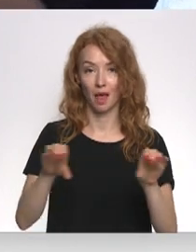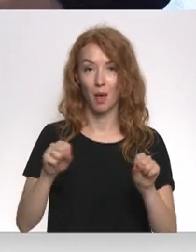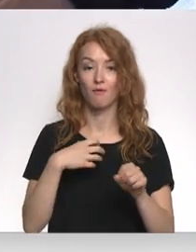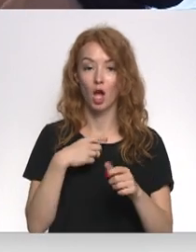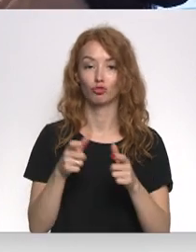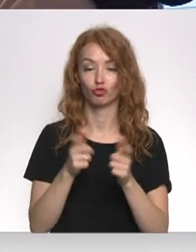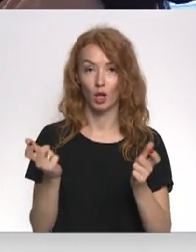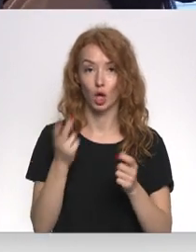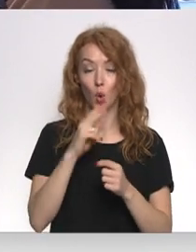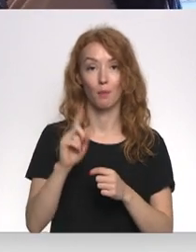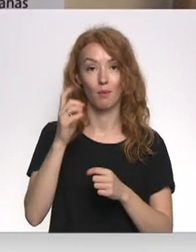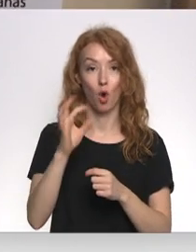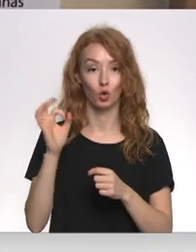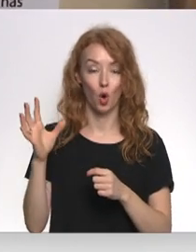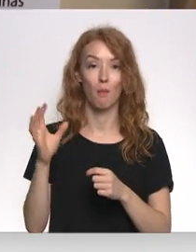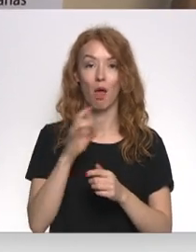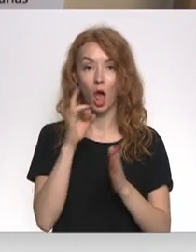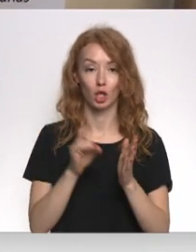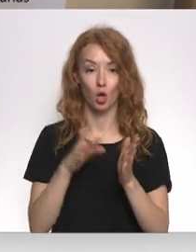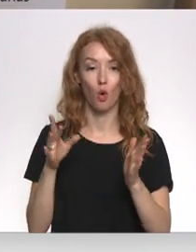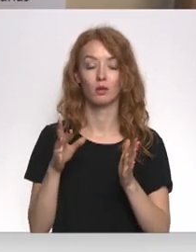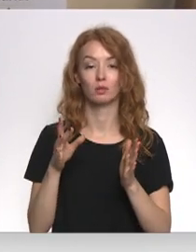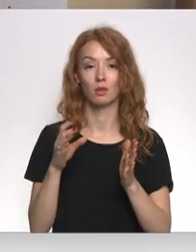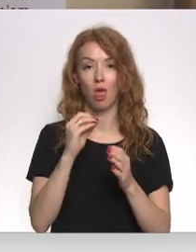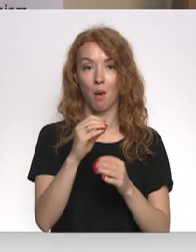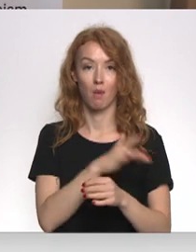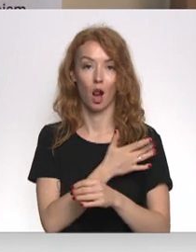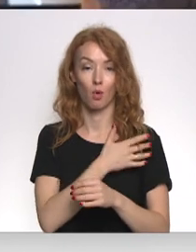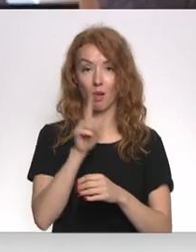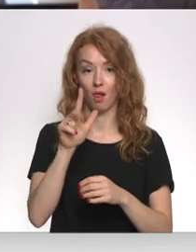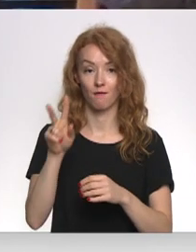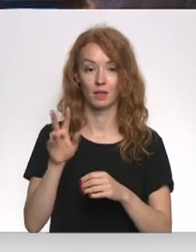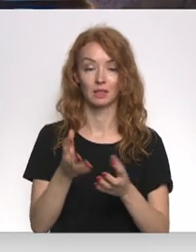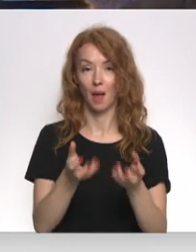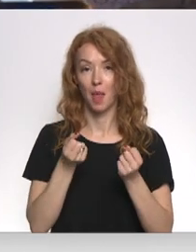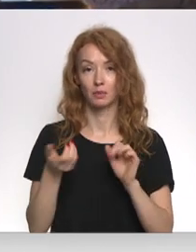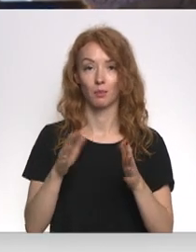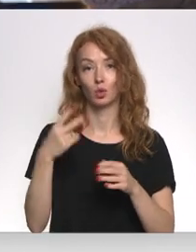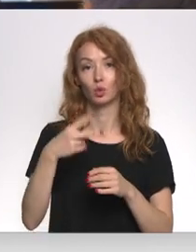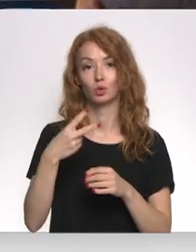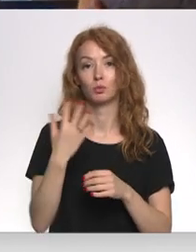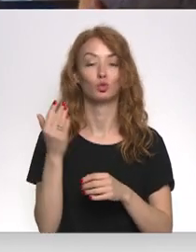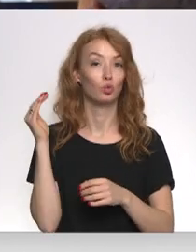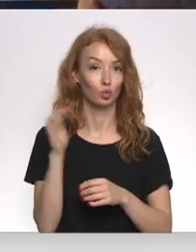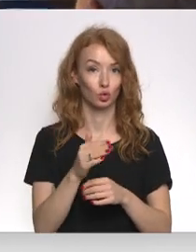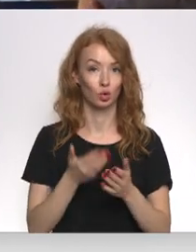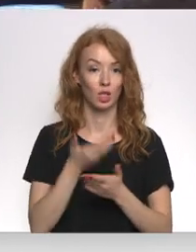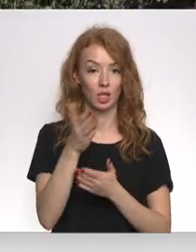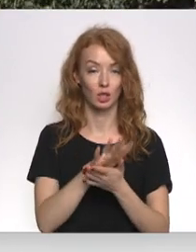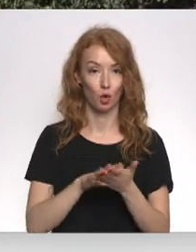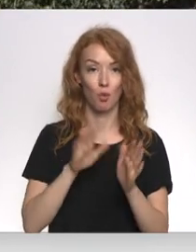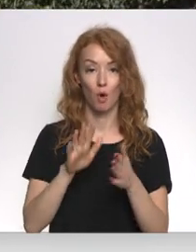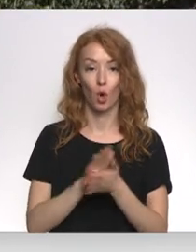1. oktobra gan klātienē, gan elektroniski vietnē e-pakalpojumu LV saņemts vairāk nekā 25 tūkstoši iesniegumu